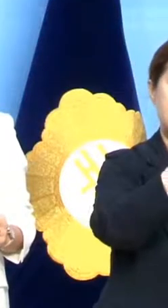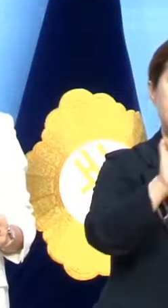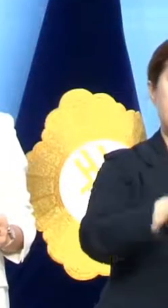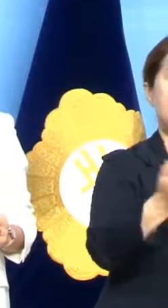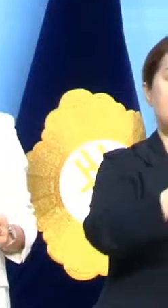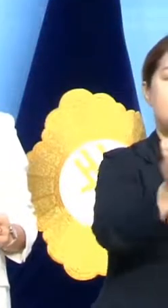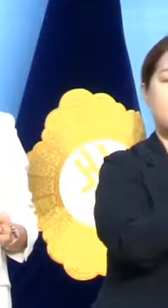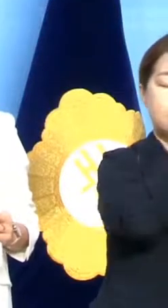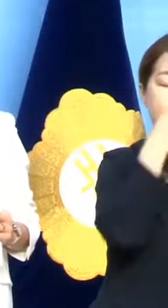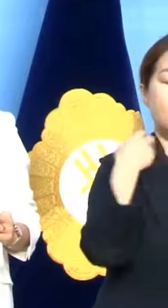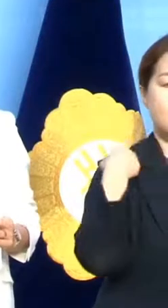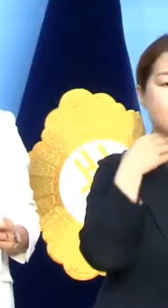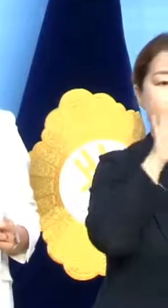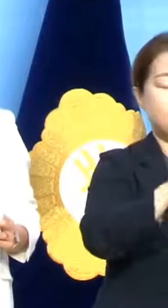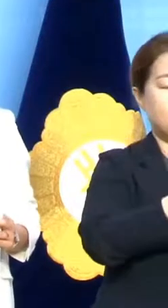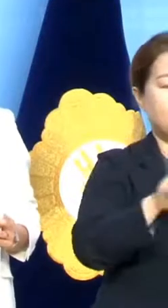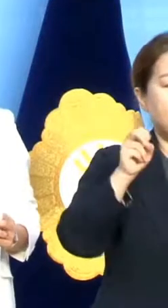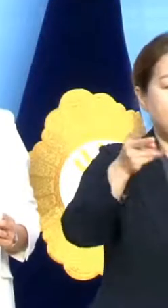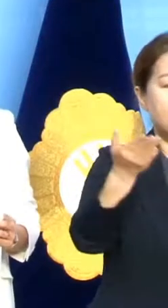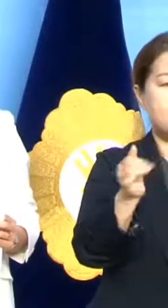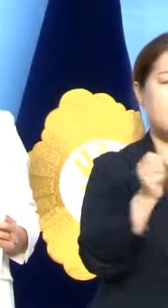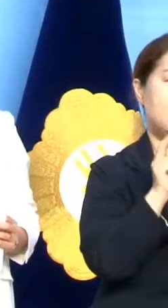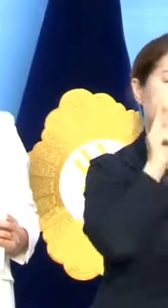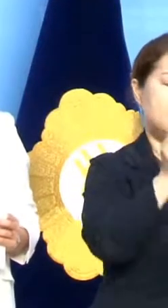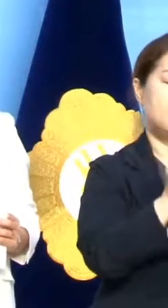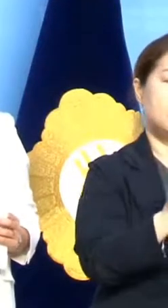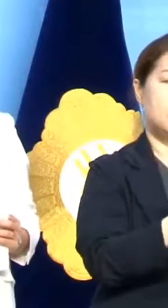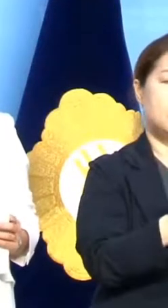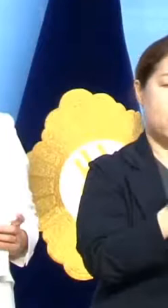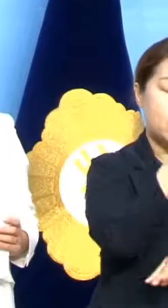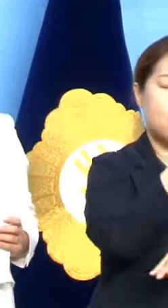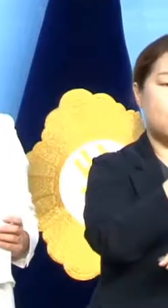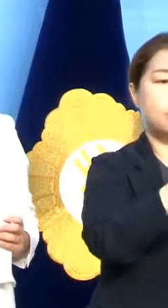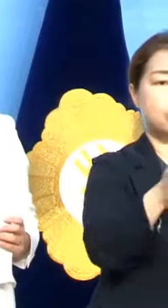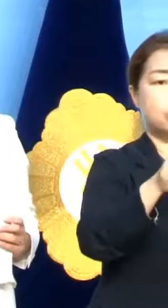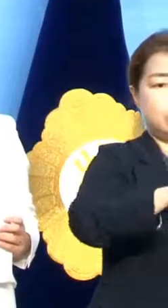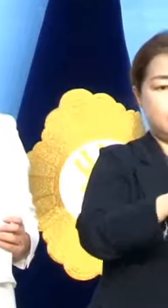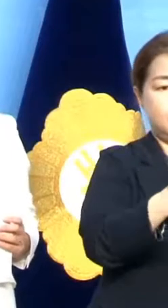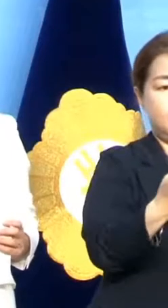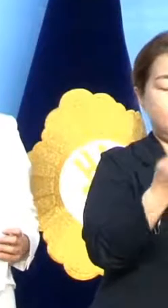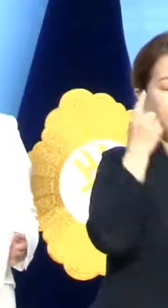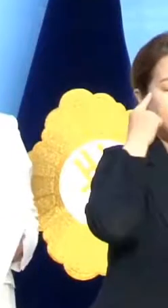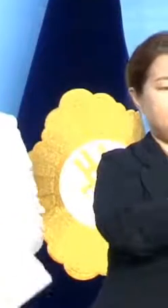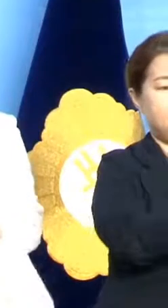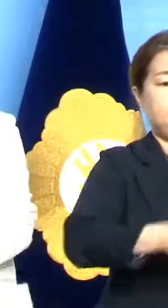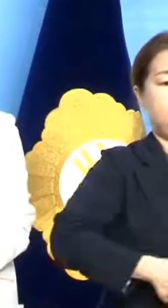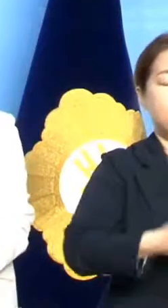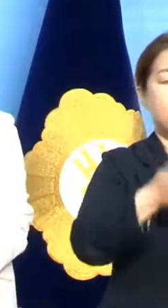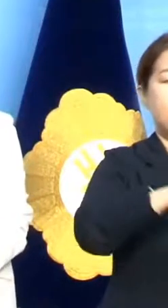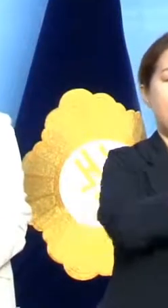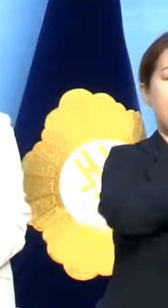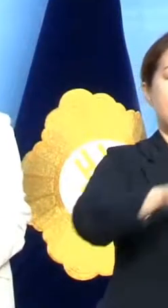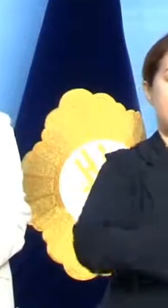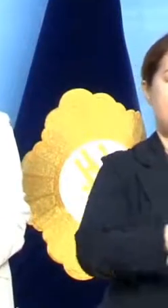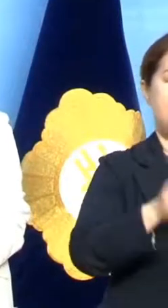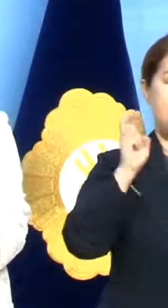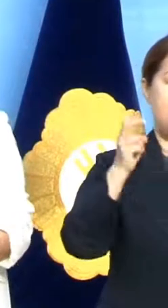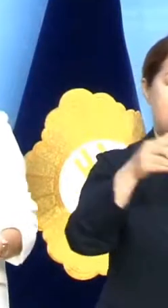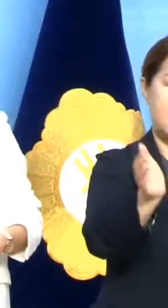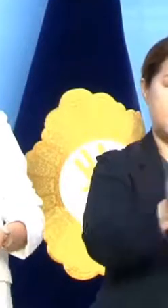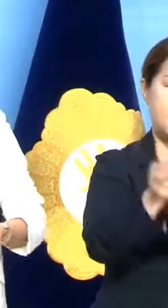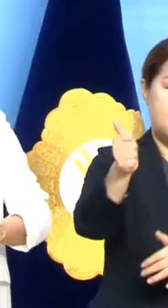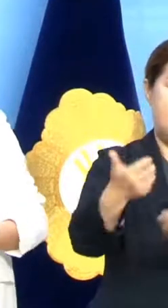노동부장관의 특별 노동자들의 과로사 대책을 강구해야 하는데 그렇지 않고 오히려 택배 사장단과 함께